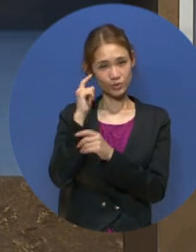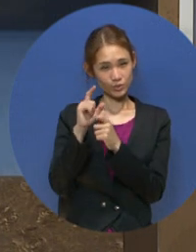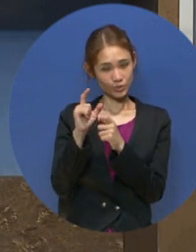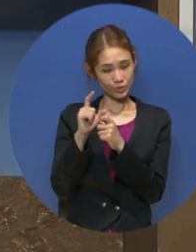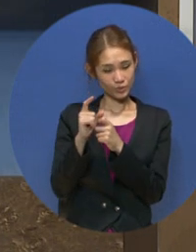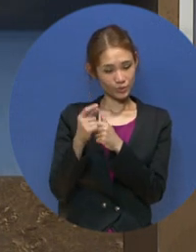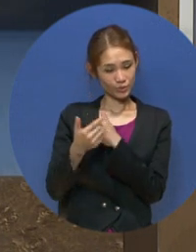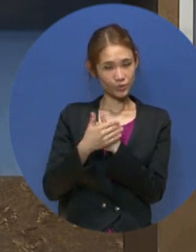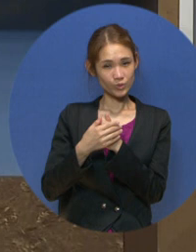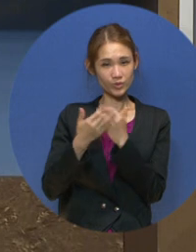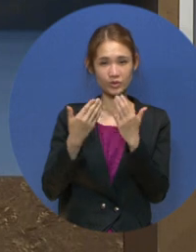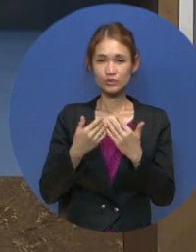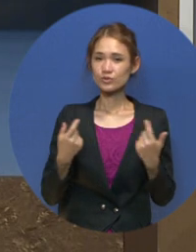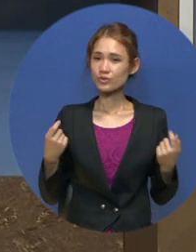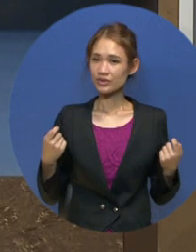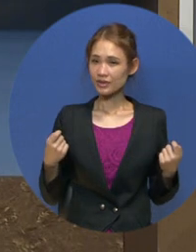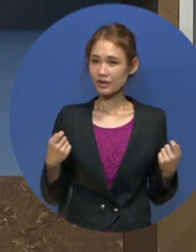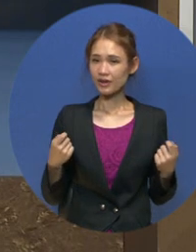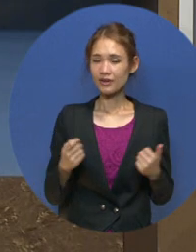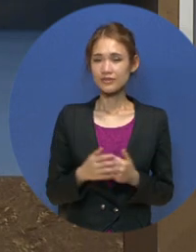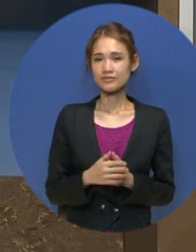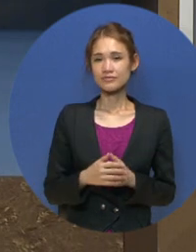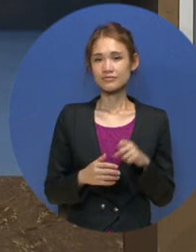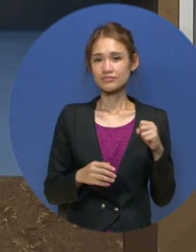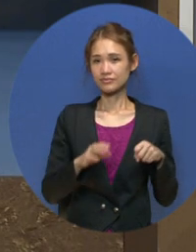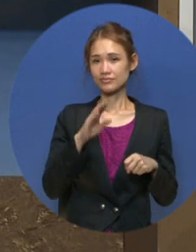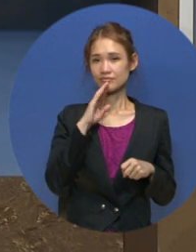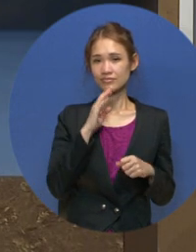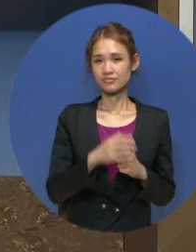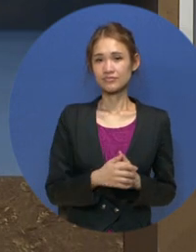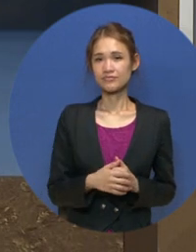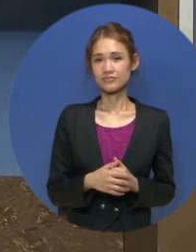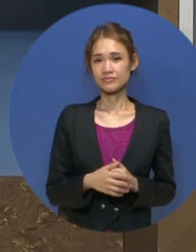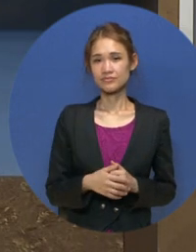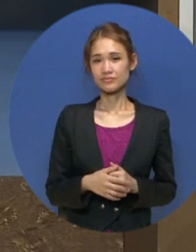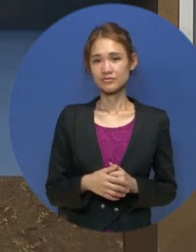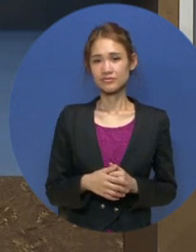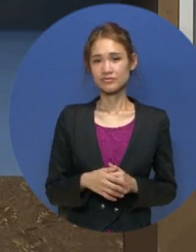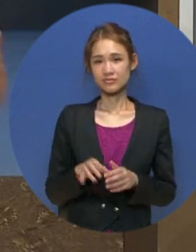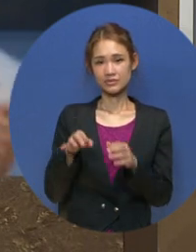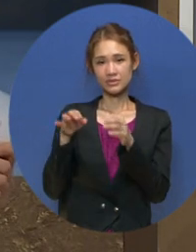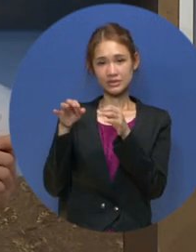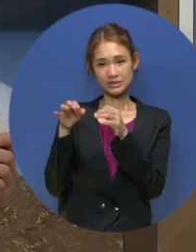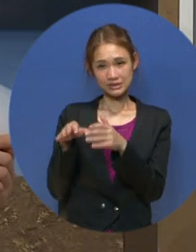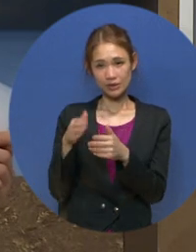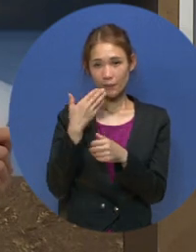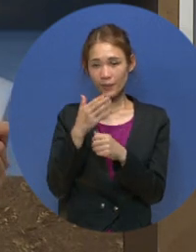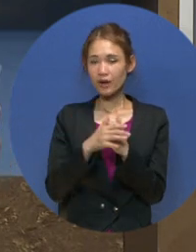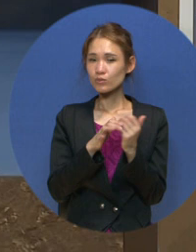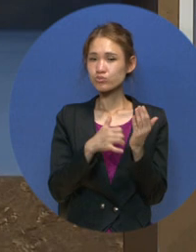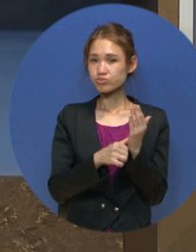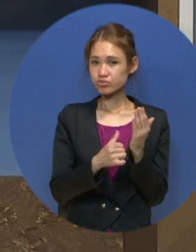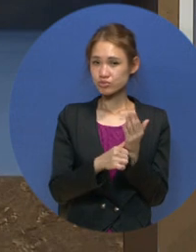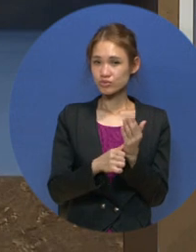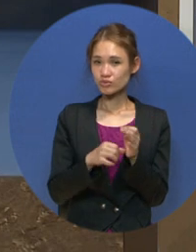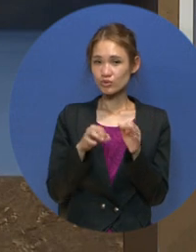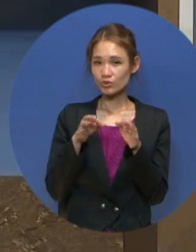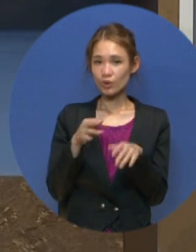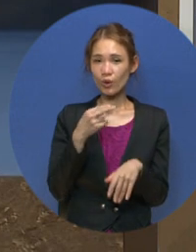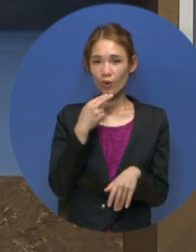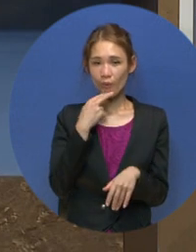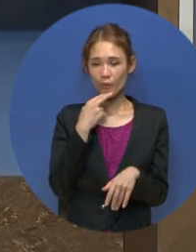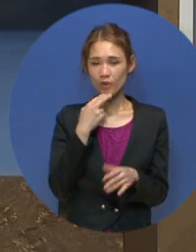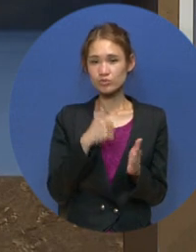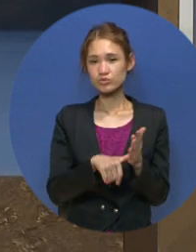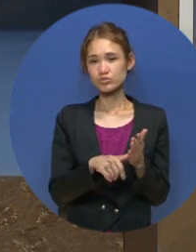고민을 또 해소할 수 있어서 네, 맞습니다. 네, 굉장히 많은 도움이 될 것 같은데요. 네. 그렇다면 기증을 할 수 있는 물품과 또 기증을 네. 할 수